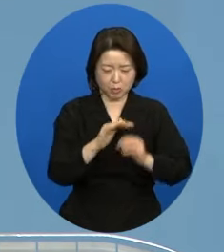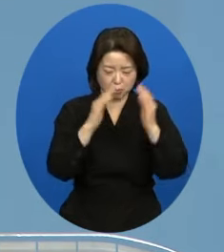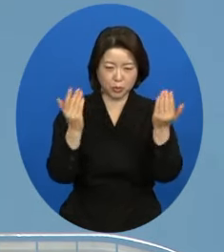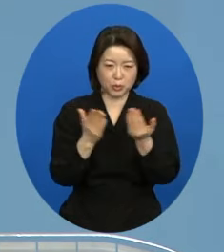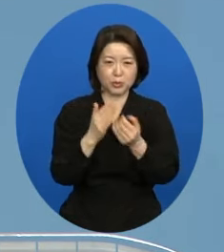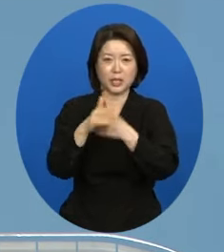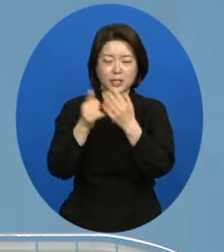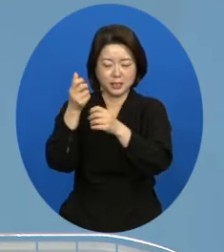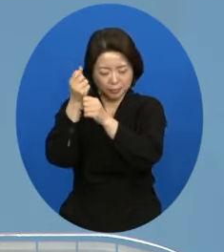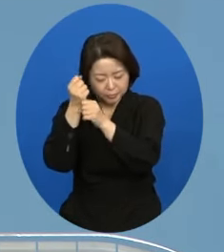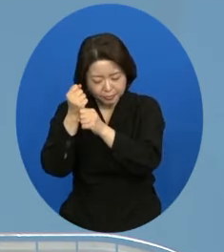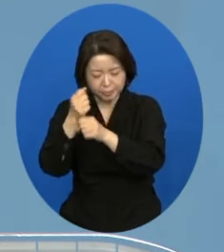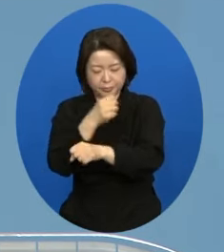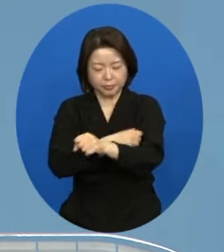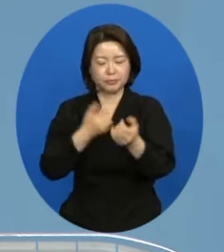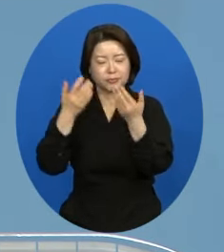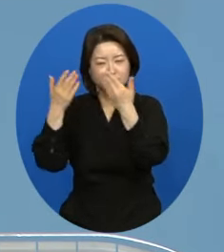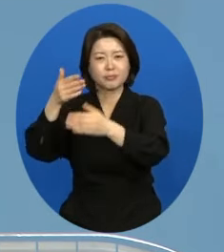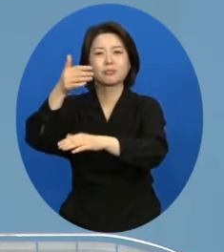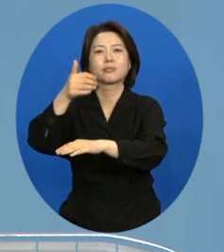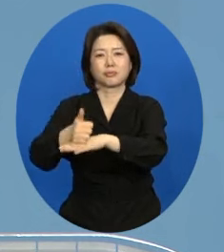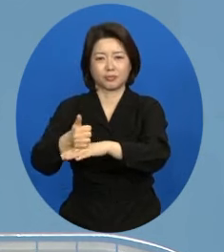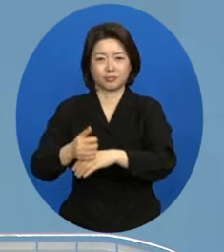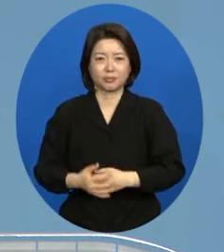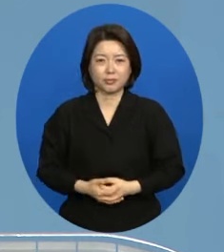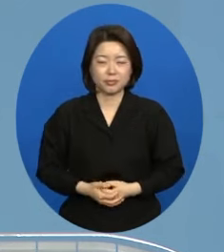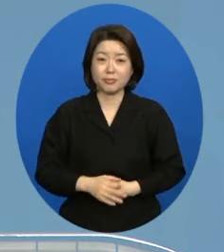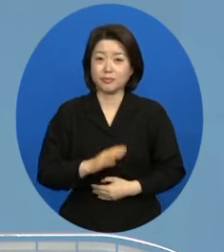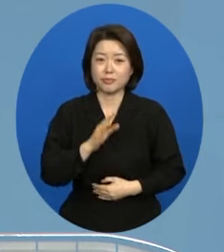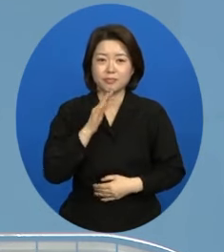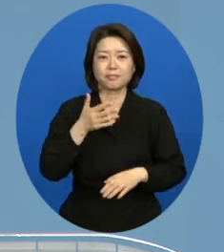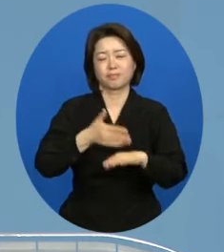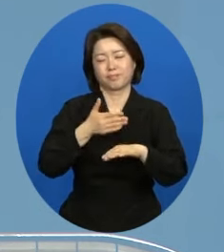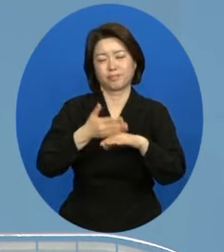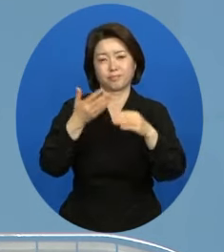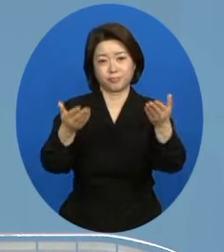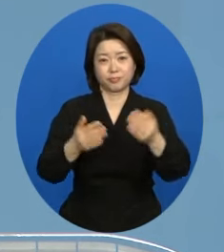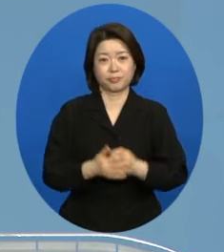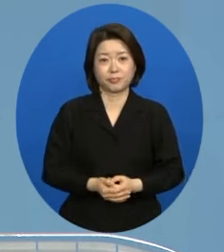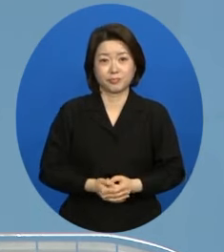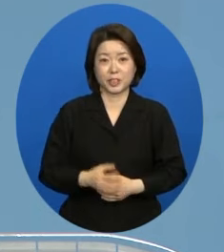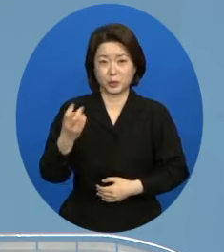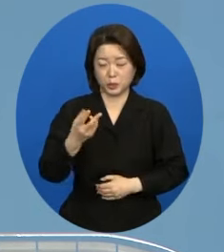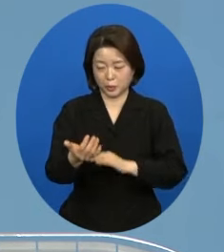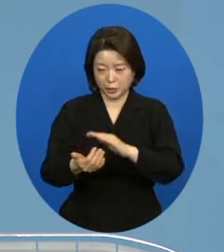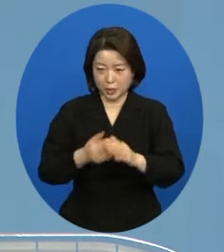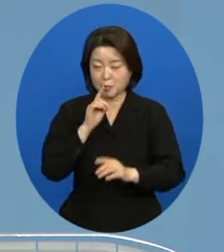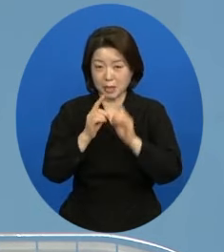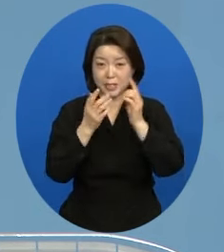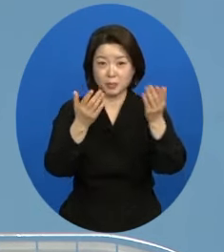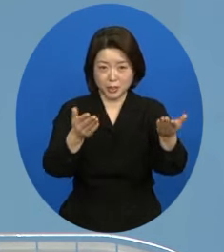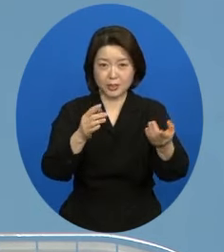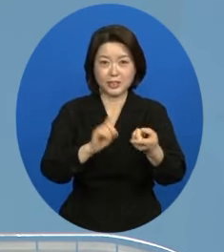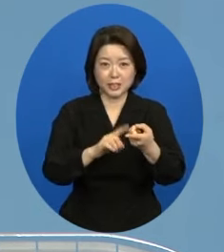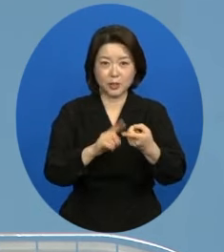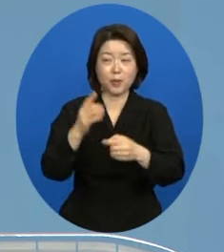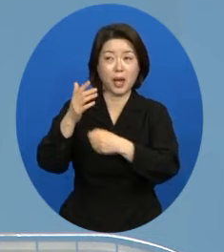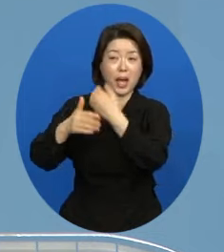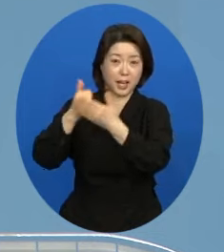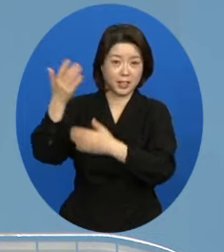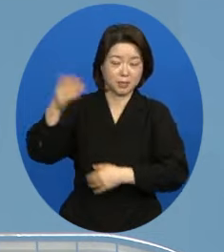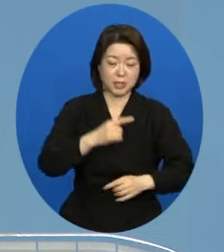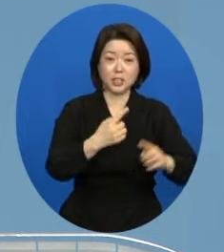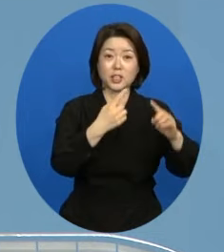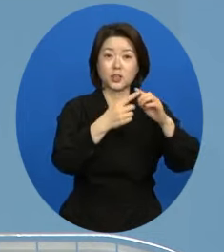기도하며 헌신한 바로 결과죠 너무나 감사합니다 또한 감사한 것 아까 말씀드린 대로 하나님께서이